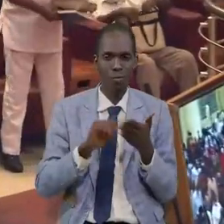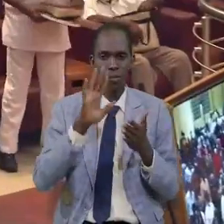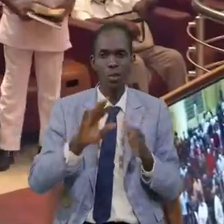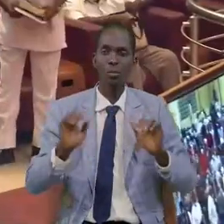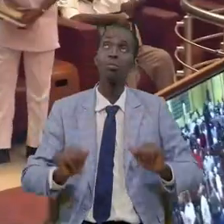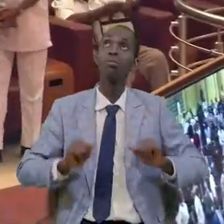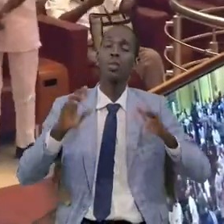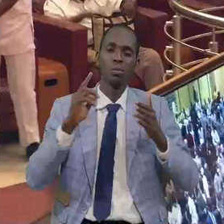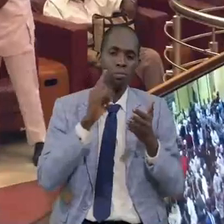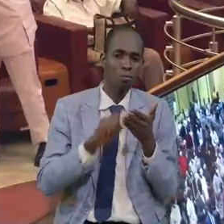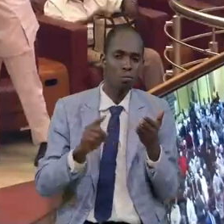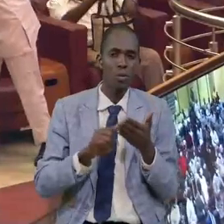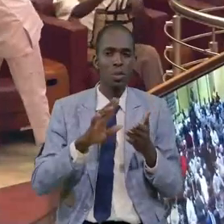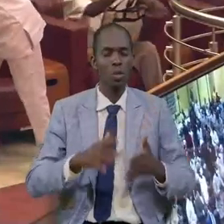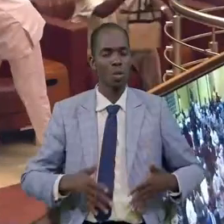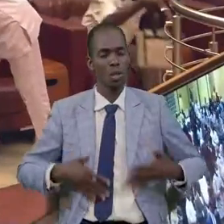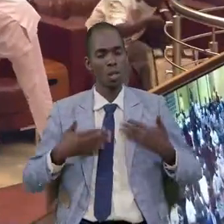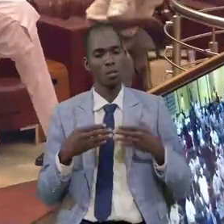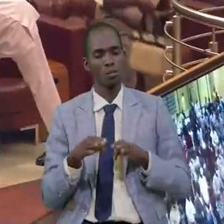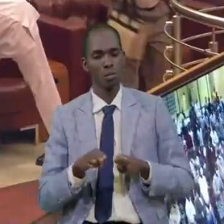votre engagement, examinez votre